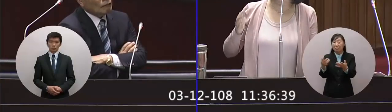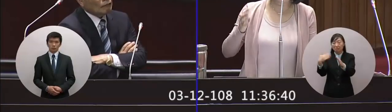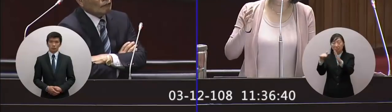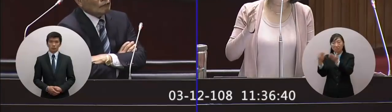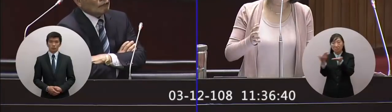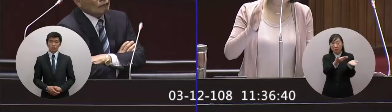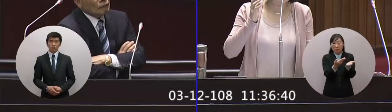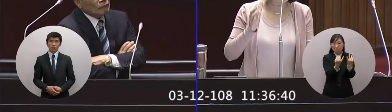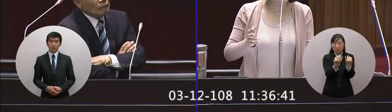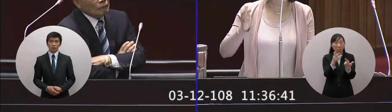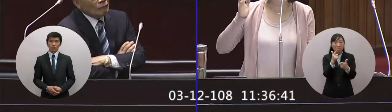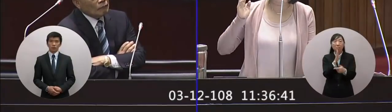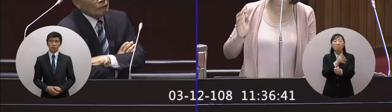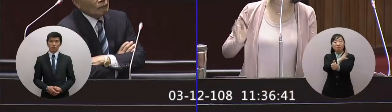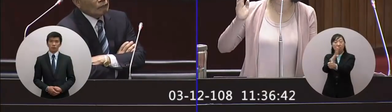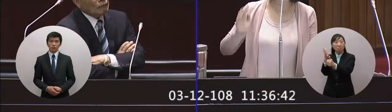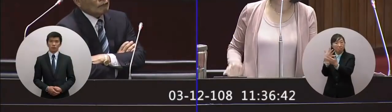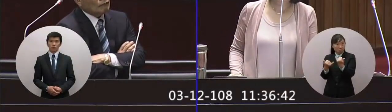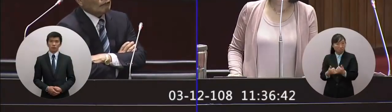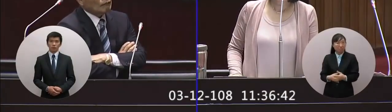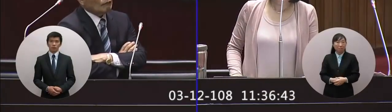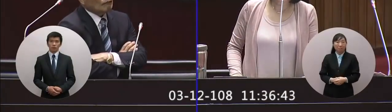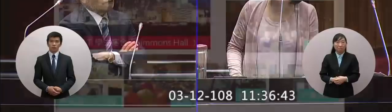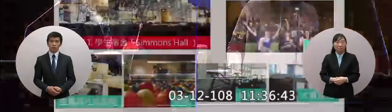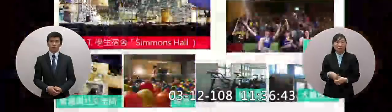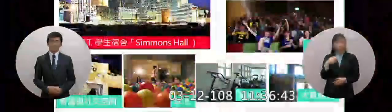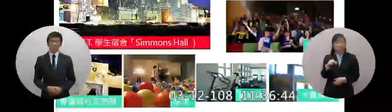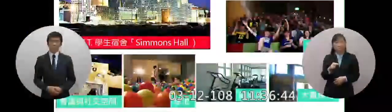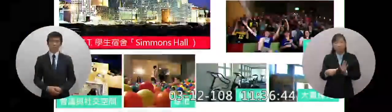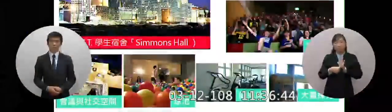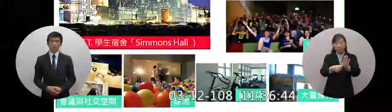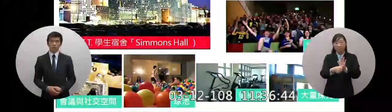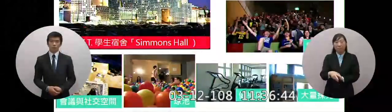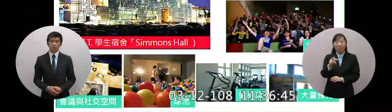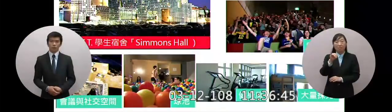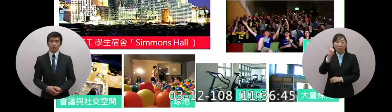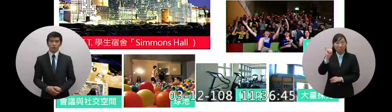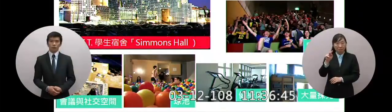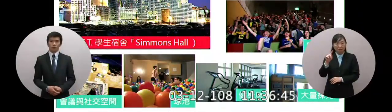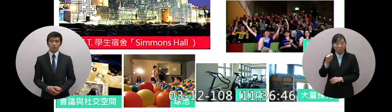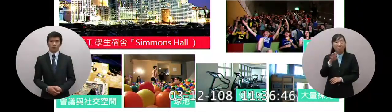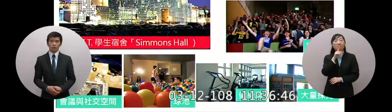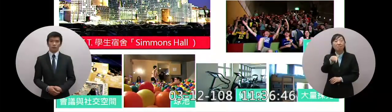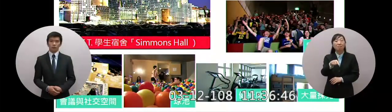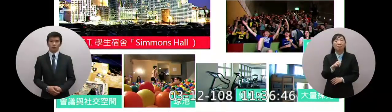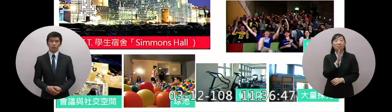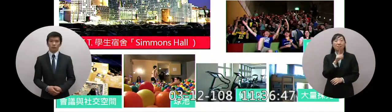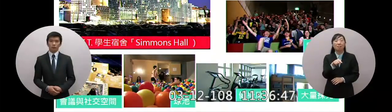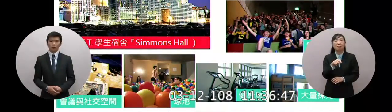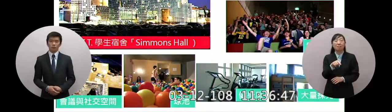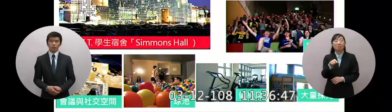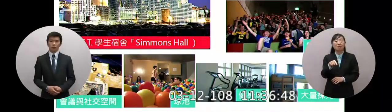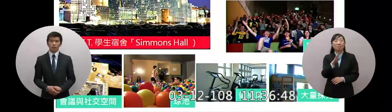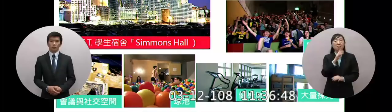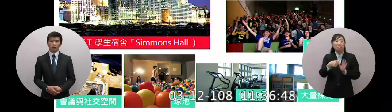以学生为本体来做调查。看下一页。非常有名的 MIT 宿舍是由普利兹克建筑大奖